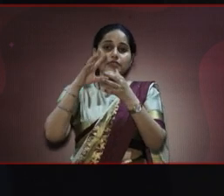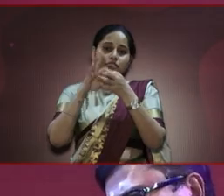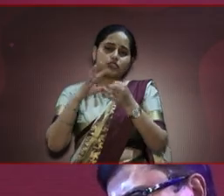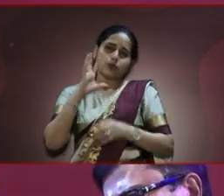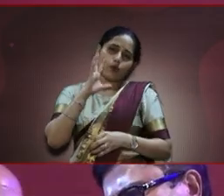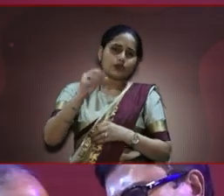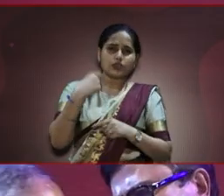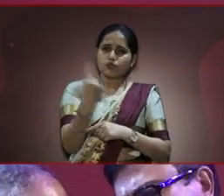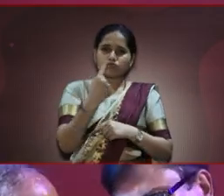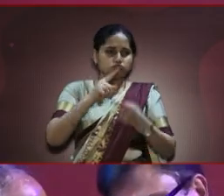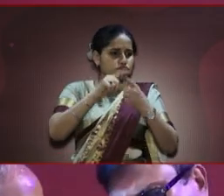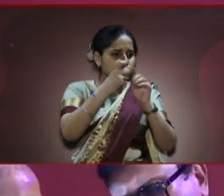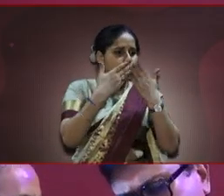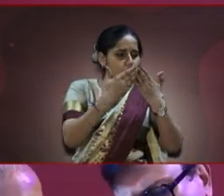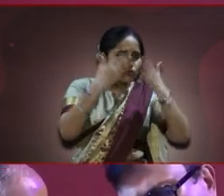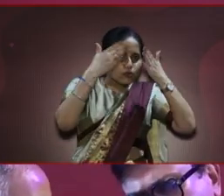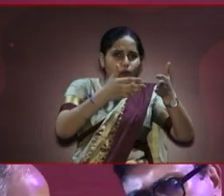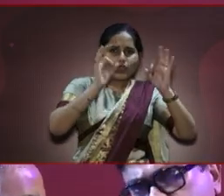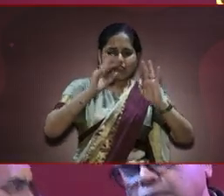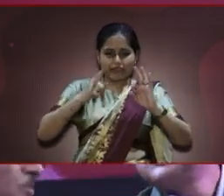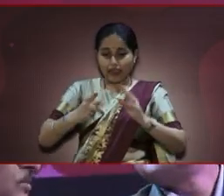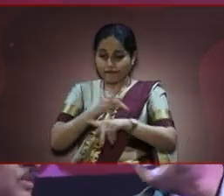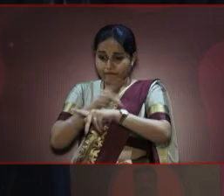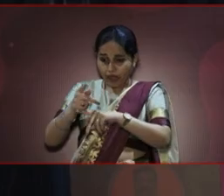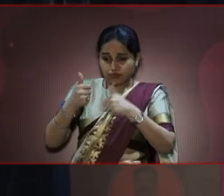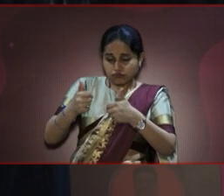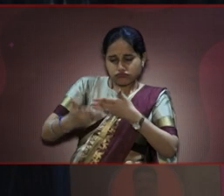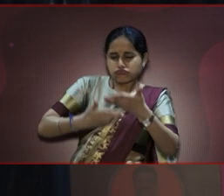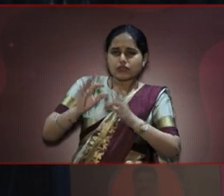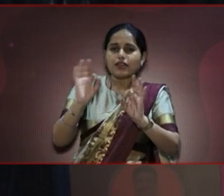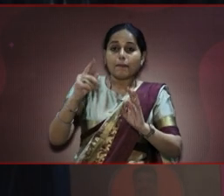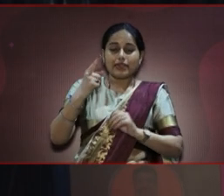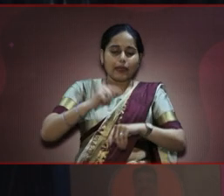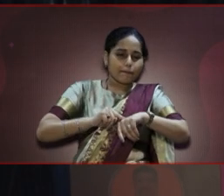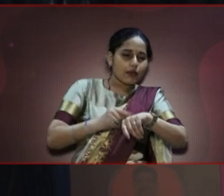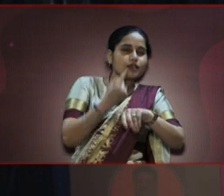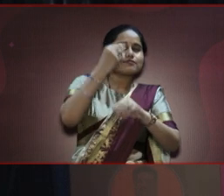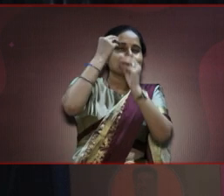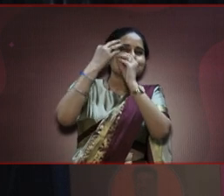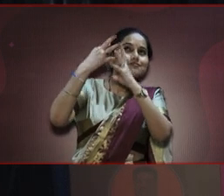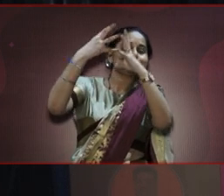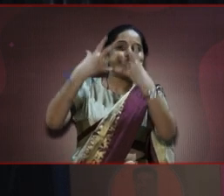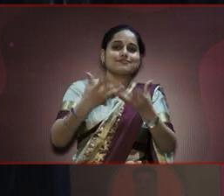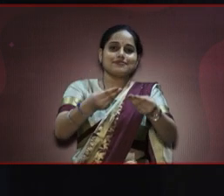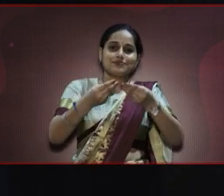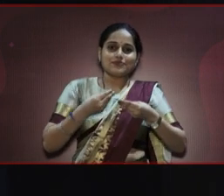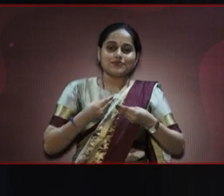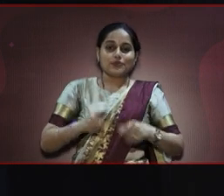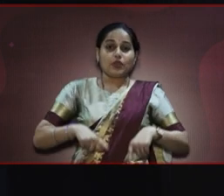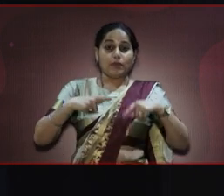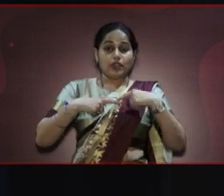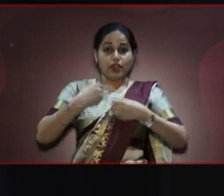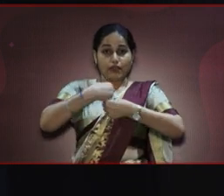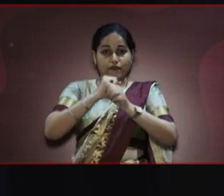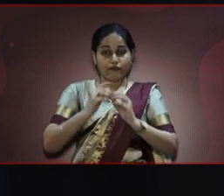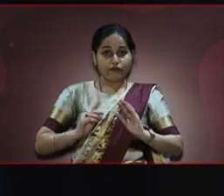यह न केवल ज्ञान और नैतिकता का पाठ पढ़ाती है बल्कि हमारे लिए एक सुनहरे भविष्य का भी निर्माण करती है। इस